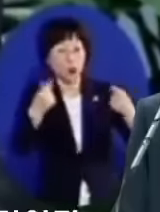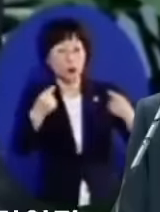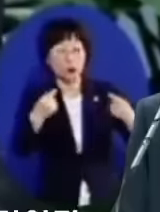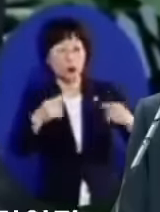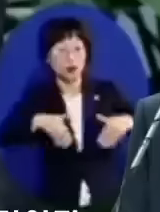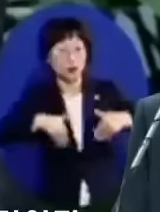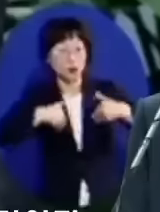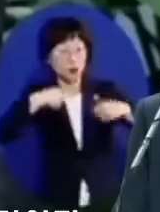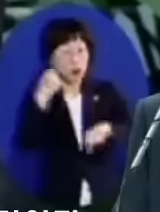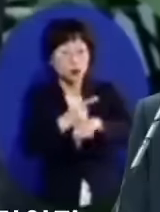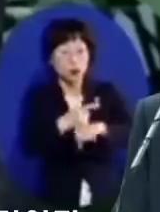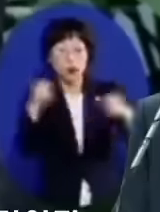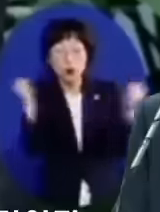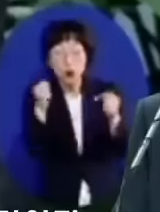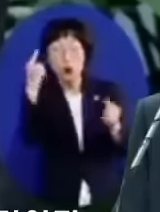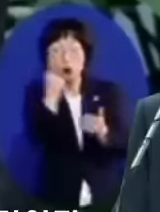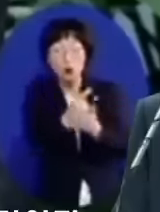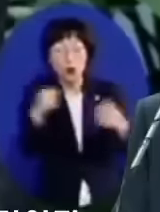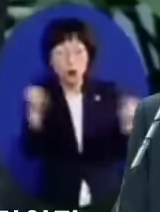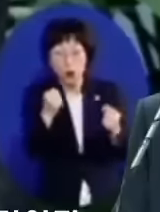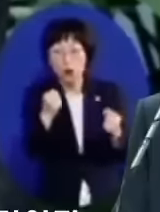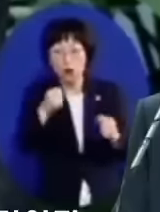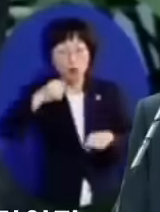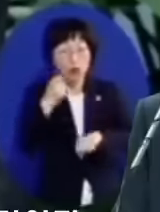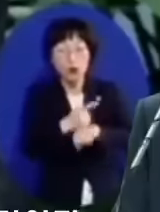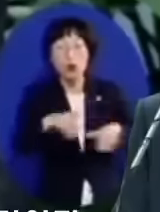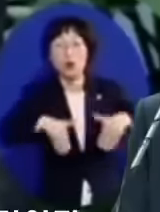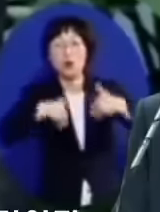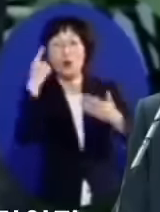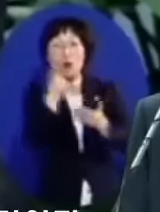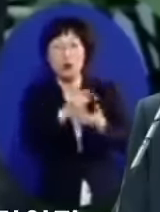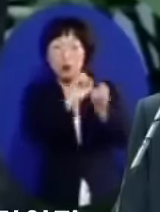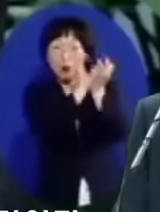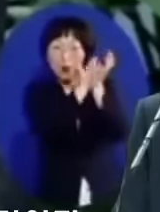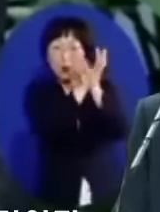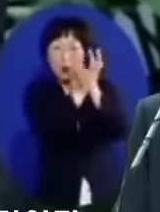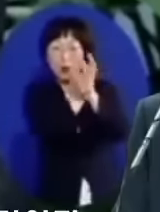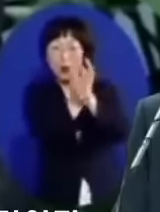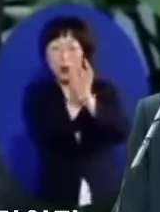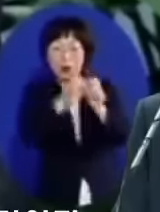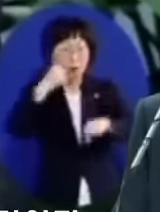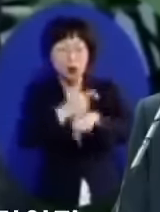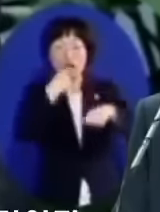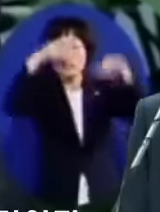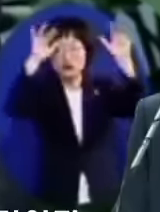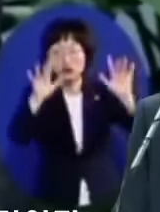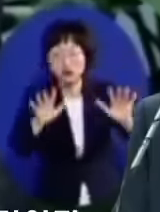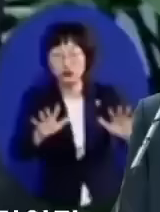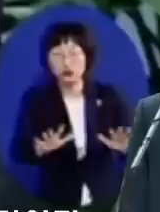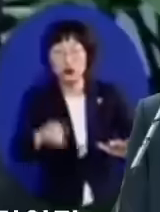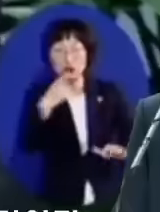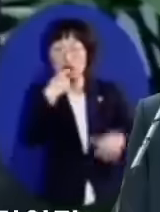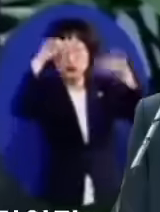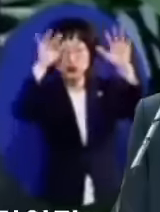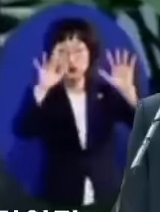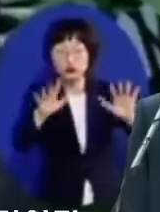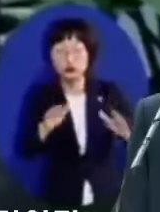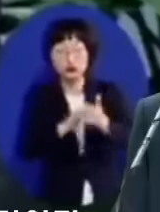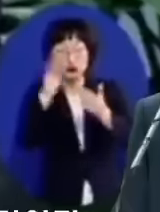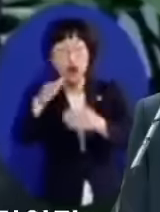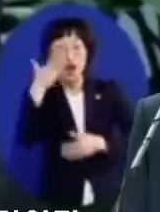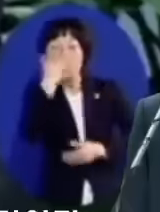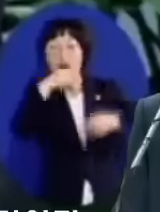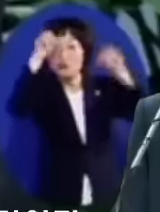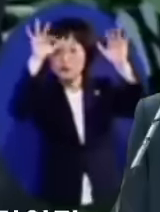오고 또 겨울이 오는가 하면 또 봄이 오고 꽃이 피는가 하면 또 눈이 오고 눈이 오는가 하면 또 단비가